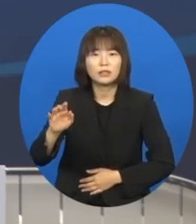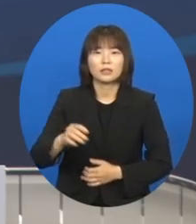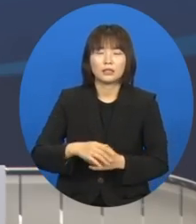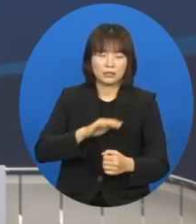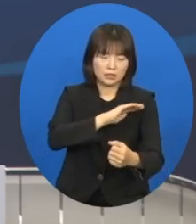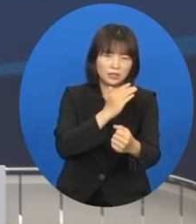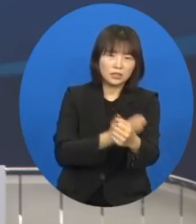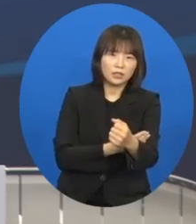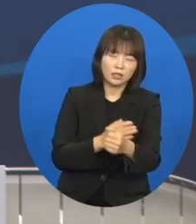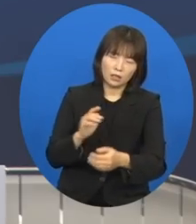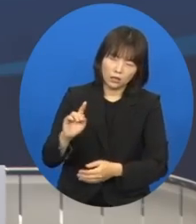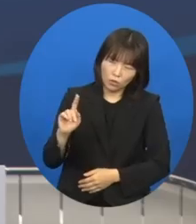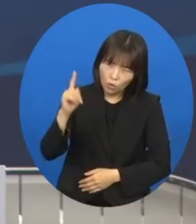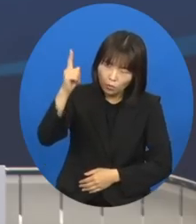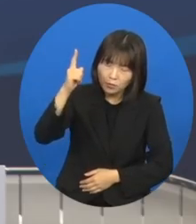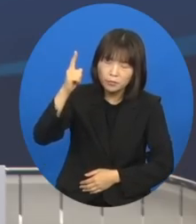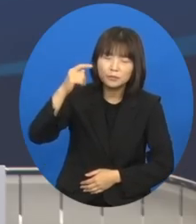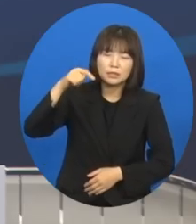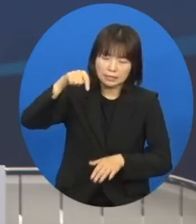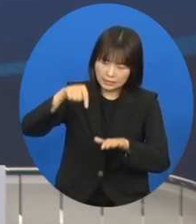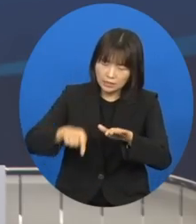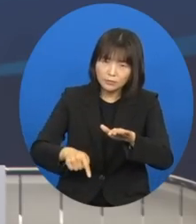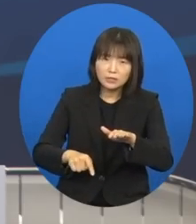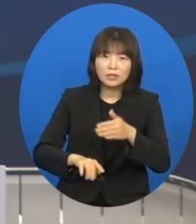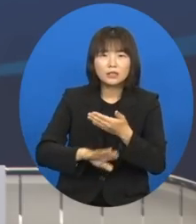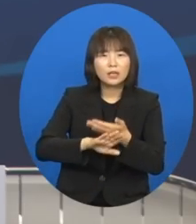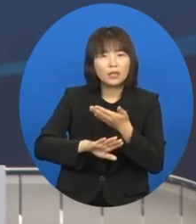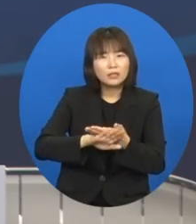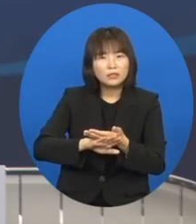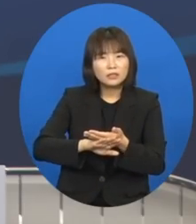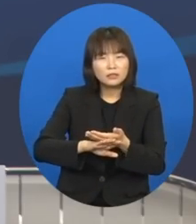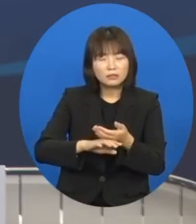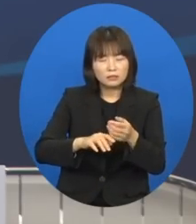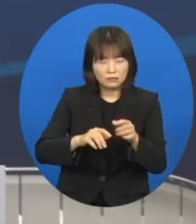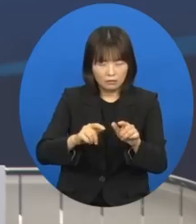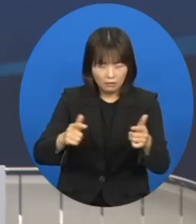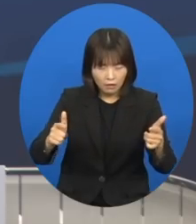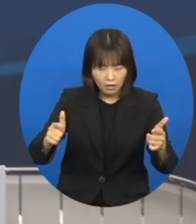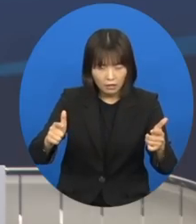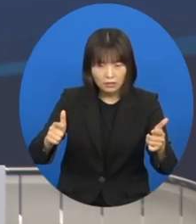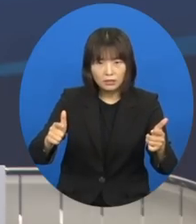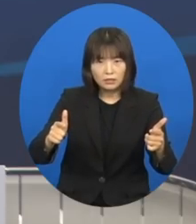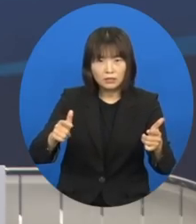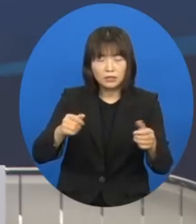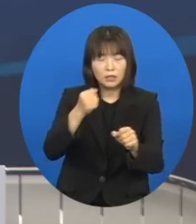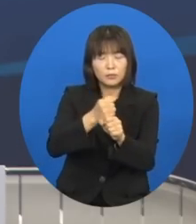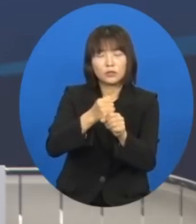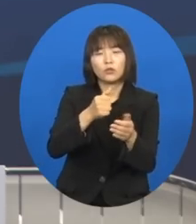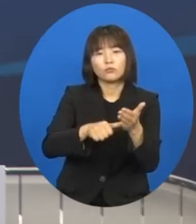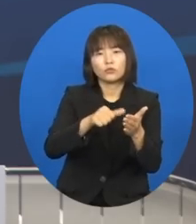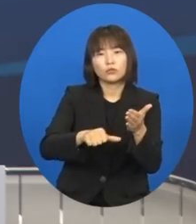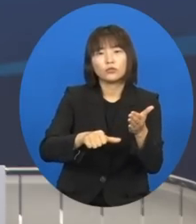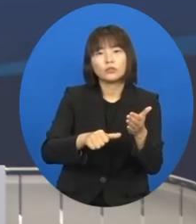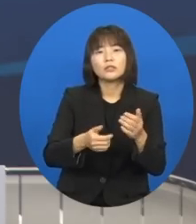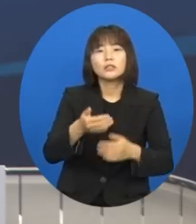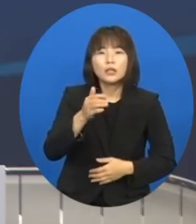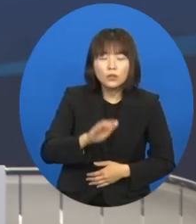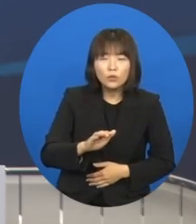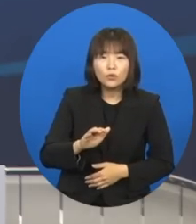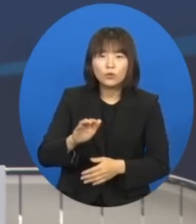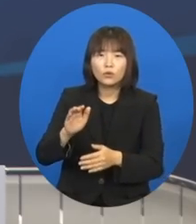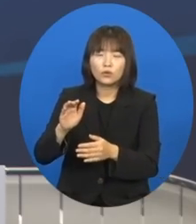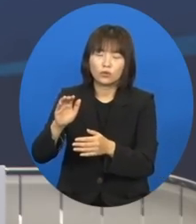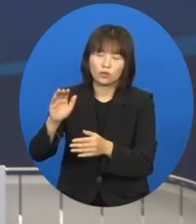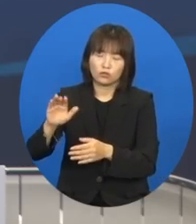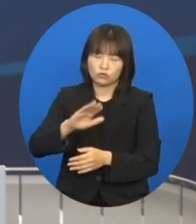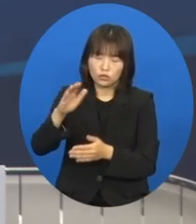능력이나 높음이나 기쁨이나 다른 어떤 피조물이라도 우리를 우리 주 그리스도 예수 안에 있는